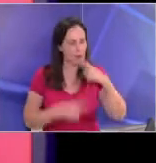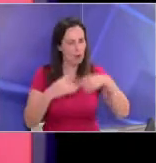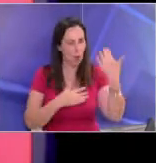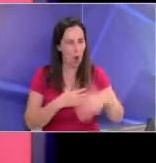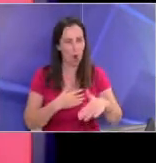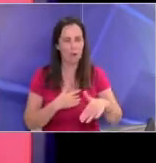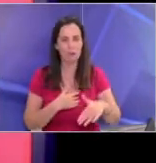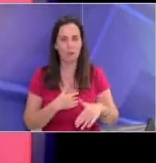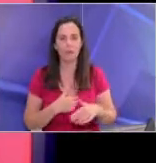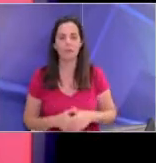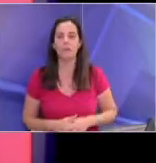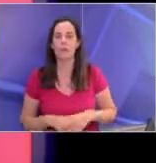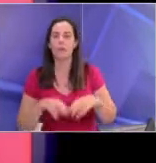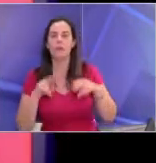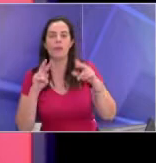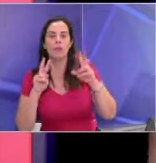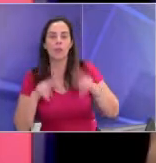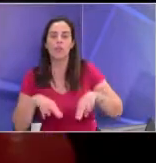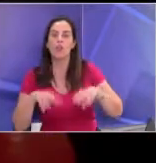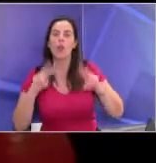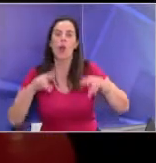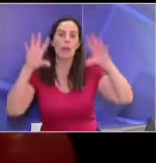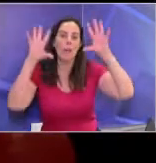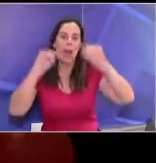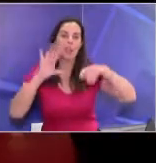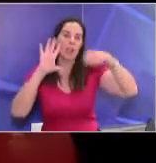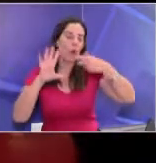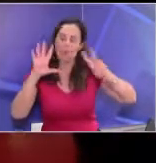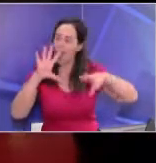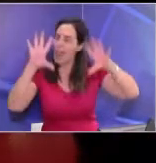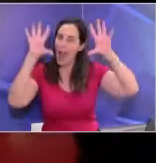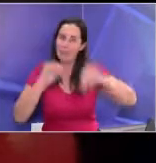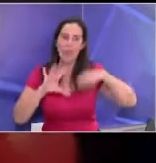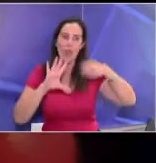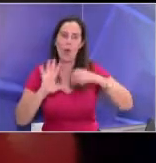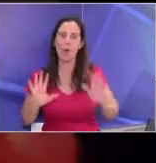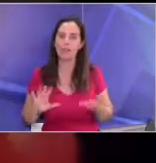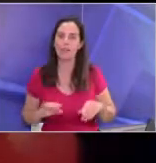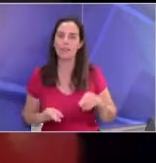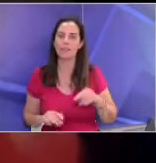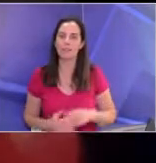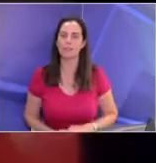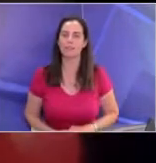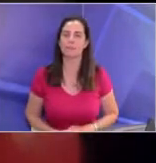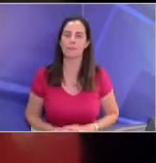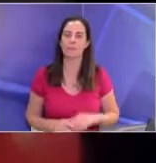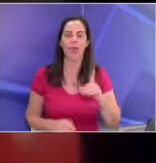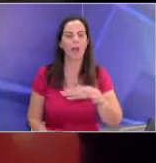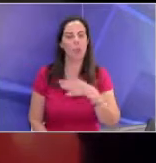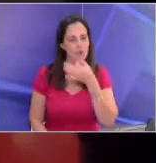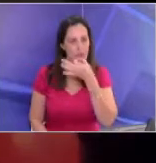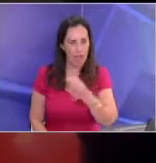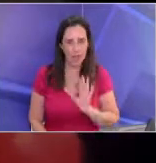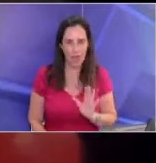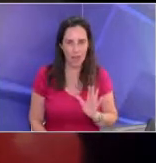לא מעט חוקים בעייתיים. יכולים להחשיך את כל המסכים, את כל החנויים, את כל התיאטראות. רק זה תהיה דרך ברגע האמת. אבל אני אשאל את